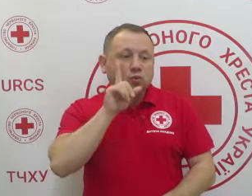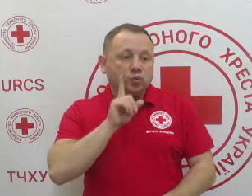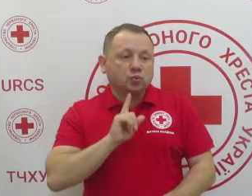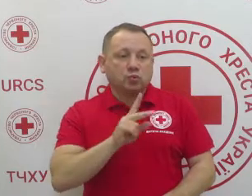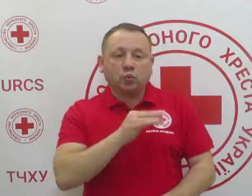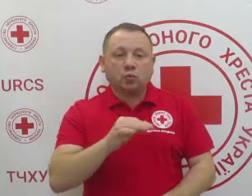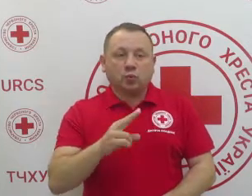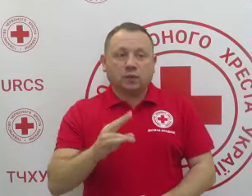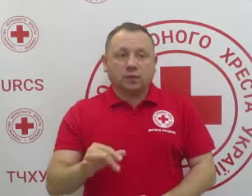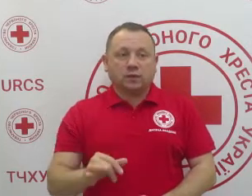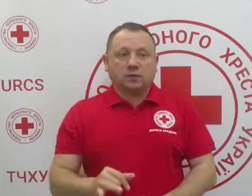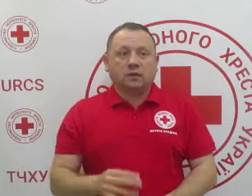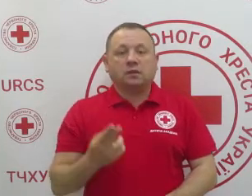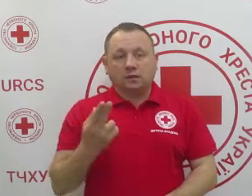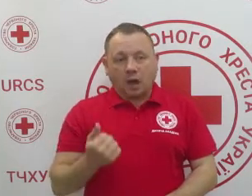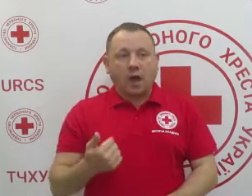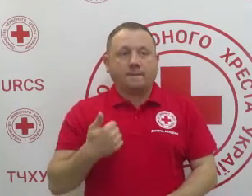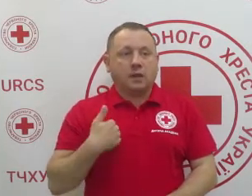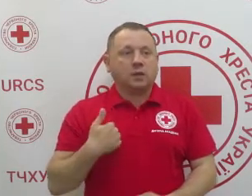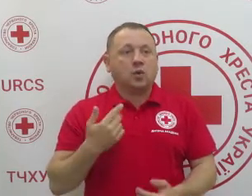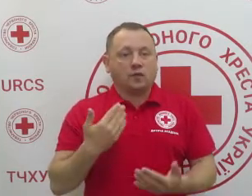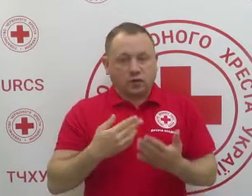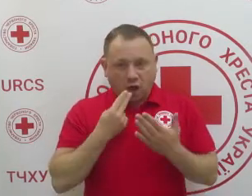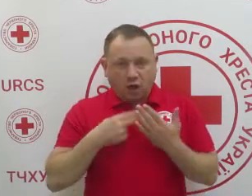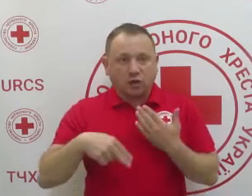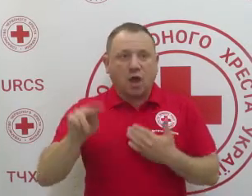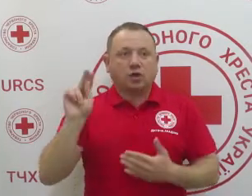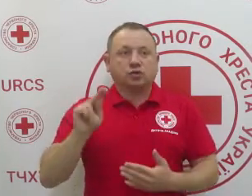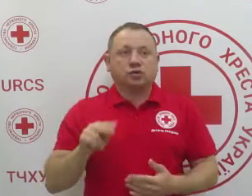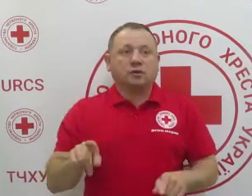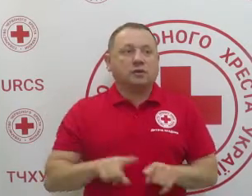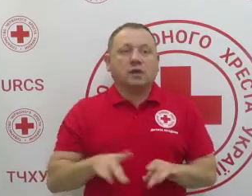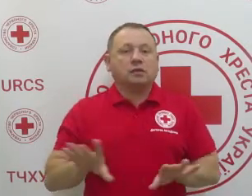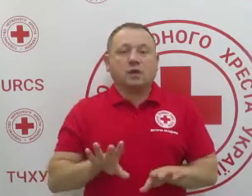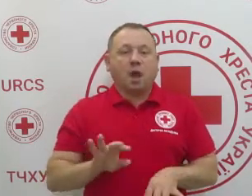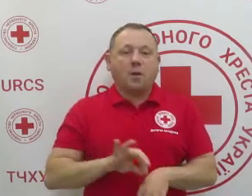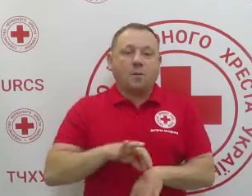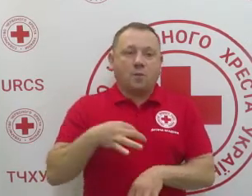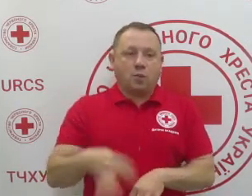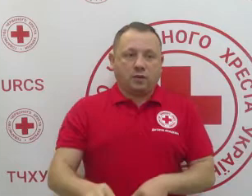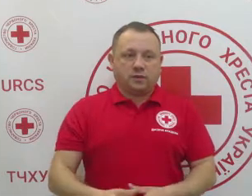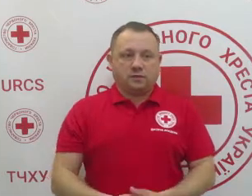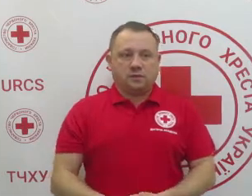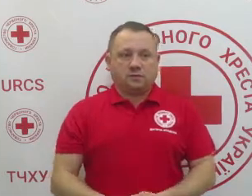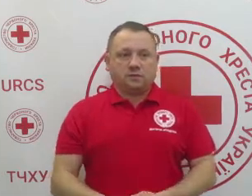Тобі зручно, Юкі? Так, мені вже краще. Не так болить.